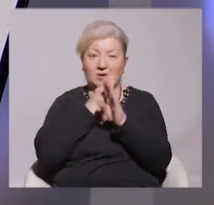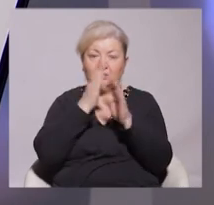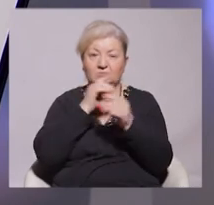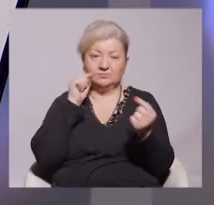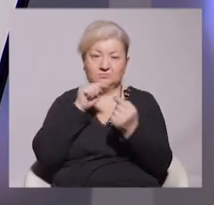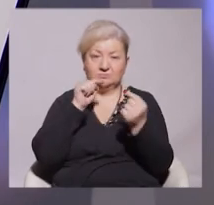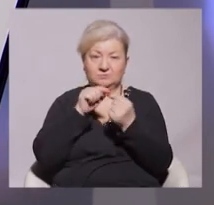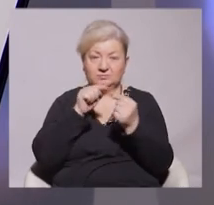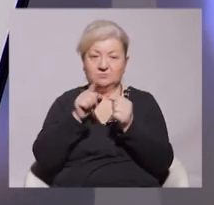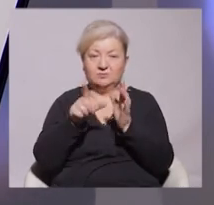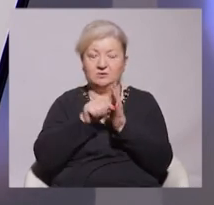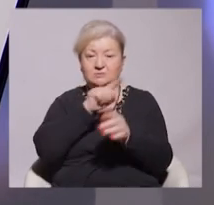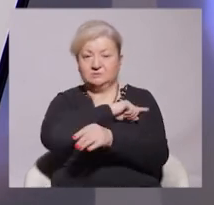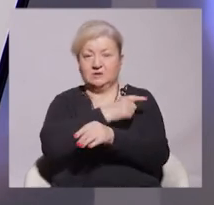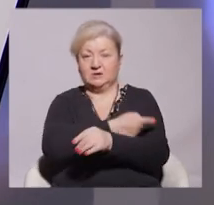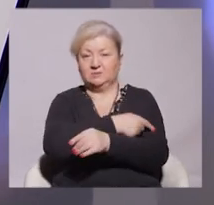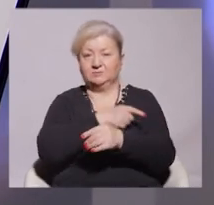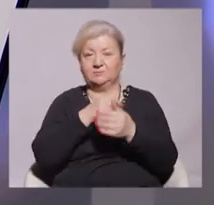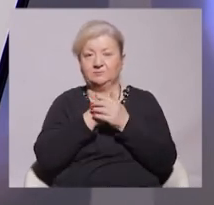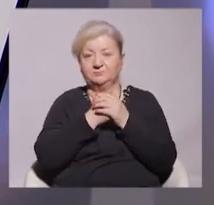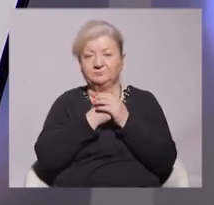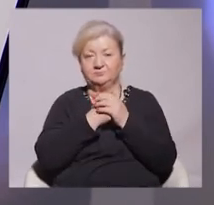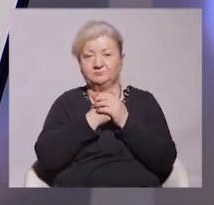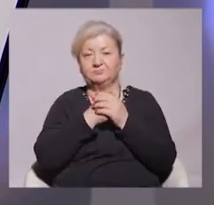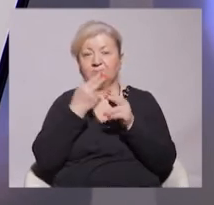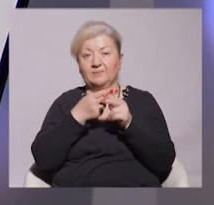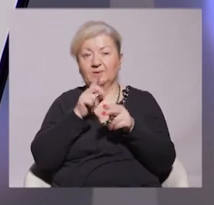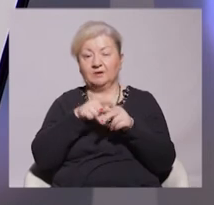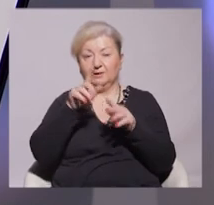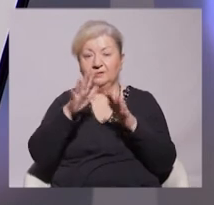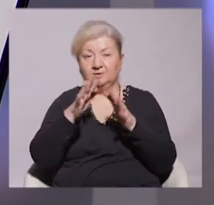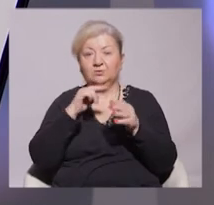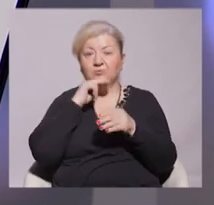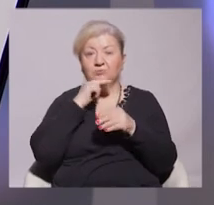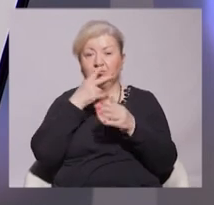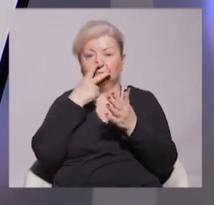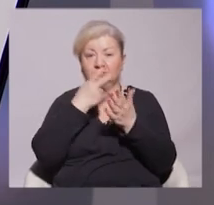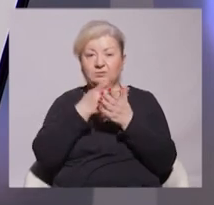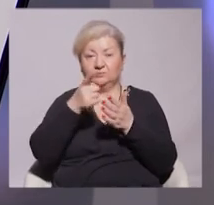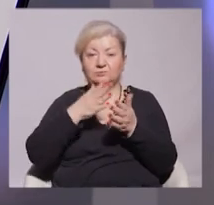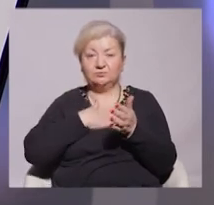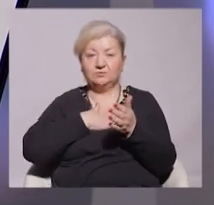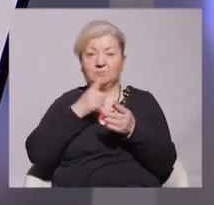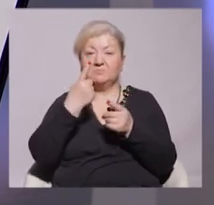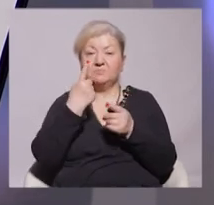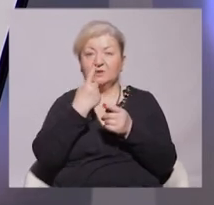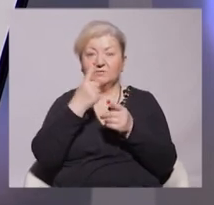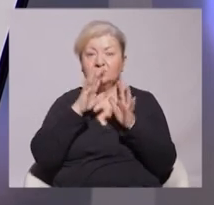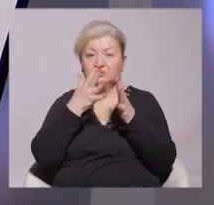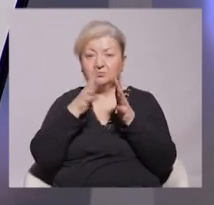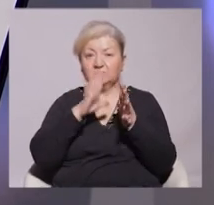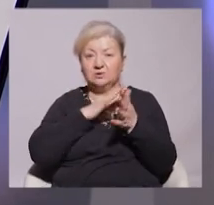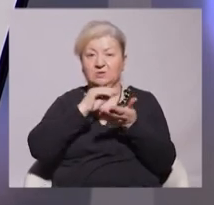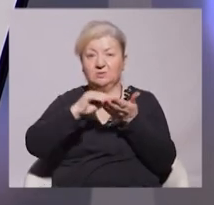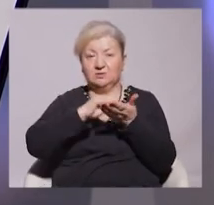ჰაერის წინაღობის ძალებმა. ეხლა ამ შემთხვევაში უკვე ყურადღება მიაქციეთ. ჩვენ პირველ შემთხვევაში გვეწერა